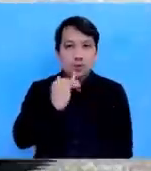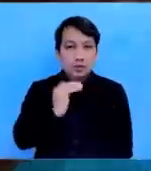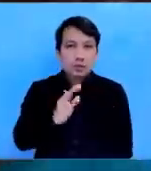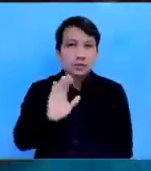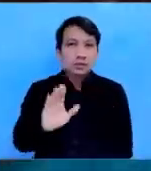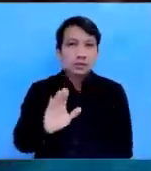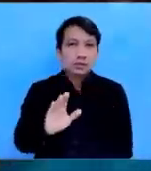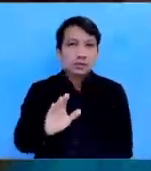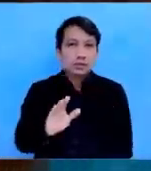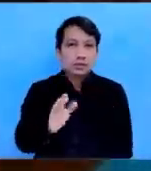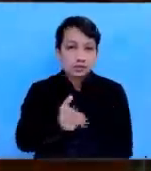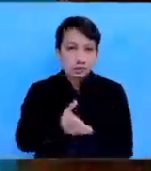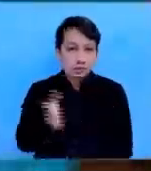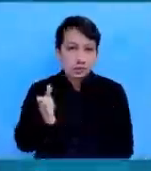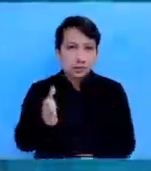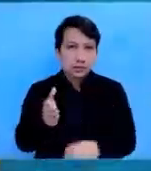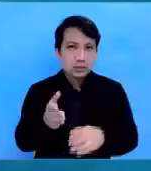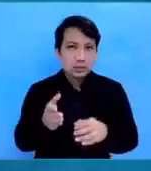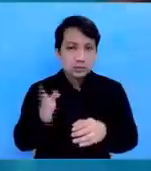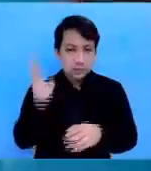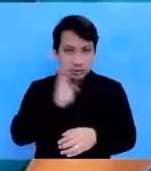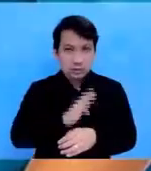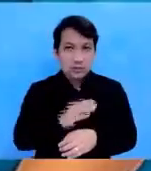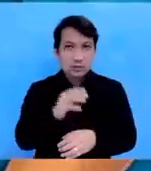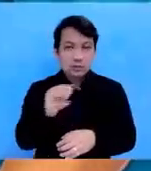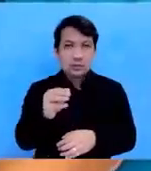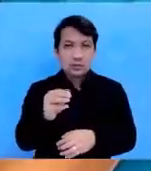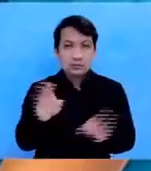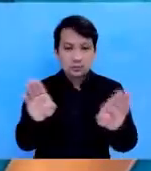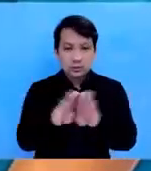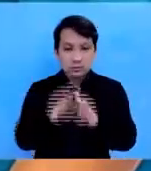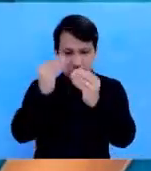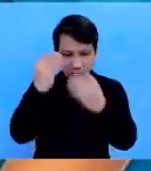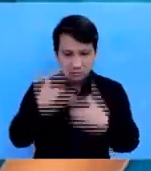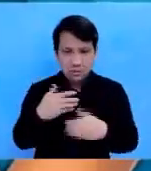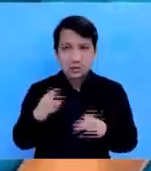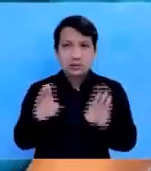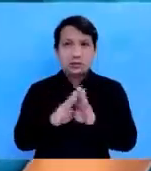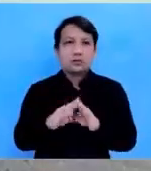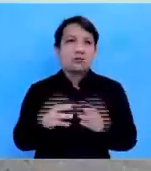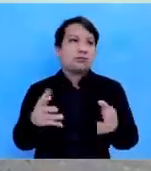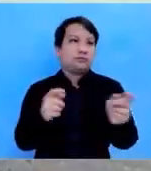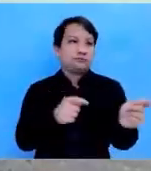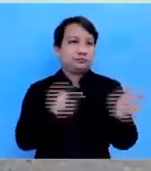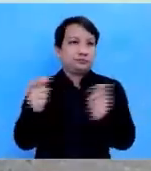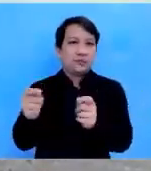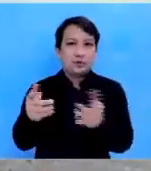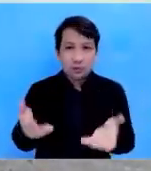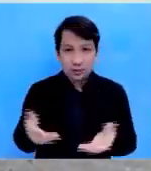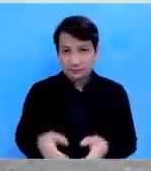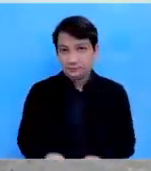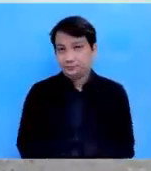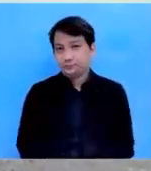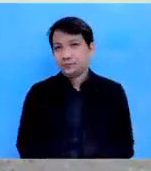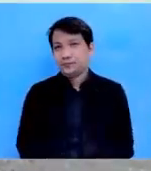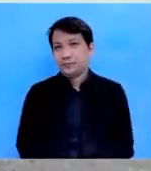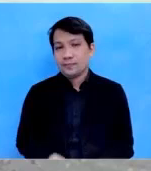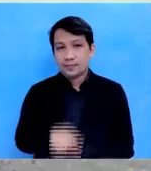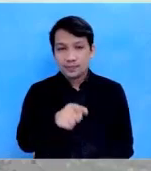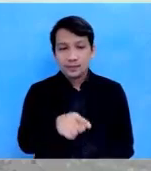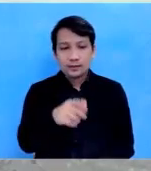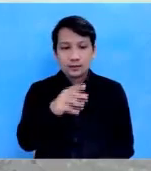Subway Project. Ayun lang sinabi sa amin, magsasara lang. Wala eh, walang sinabi, nalilipatan eh. Tiniyak naman ang Department